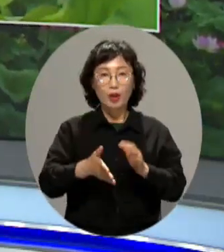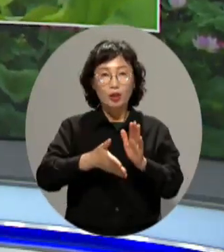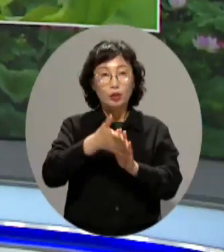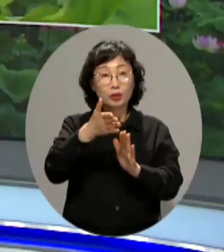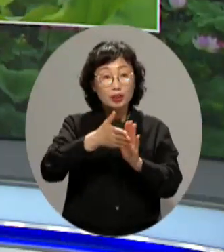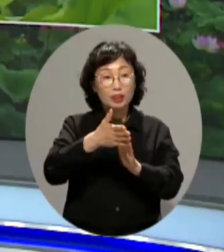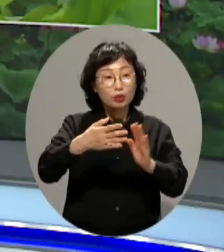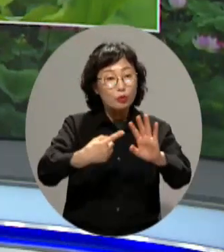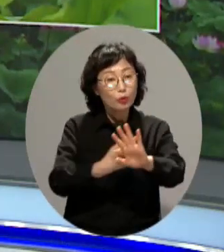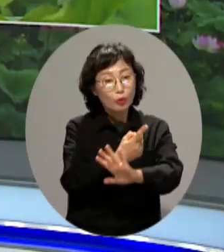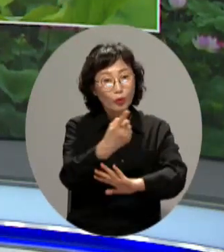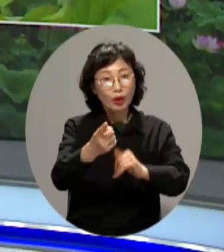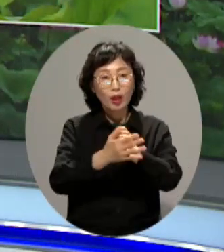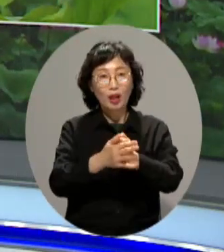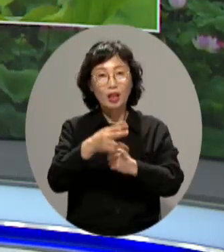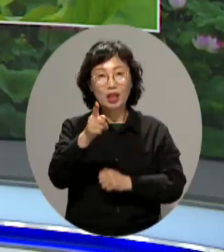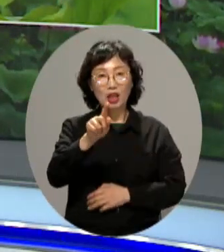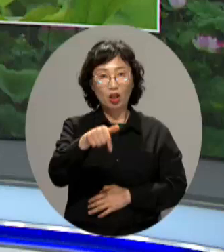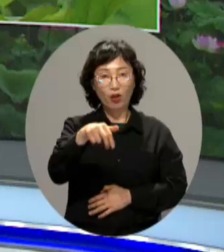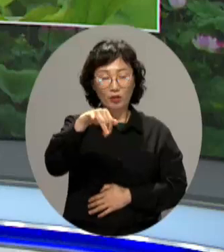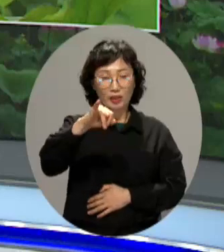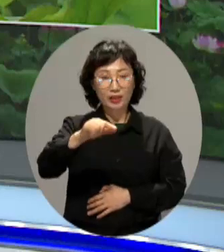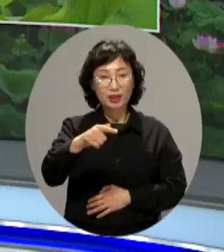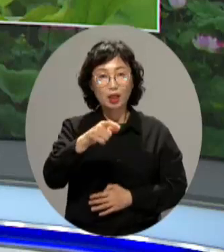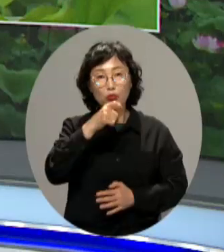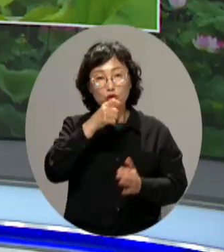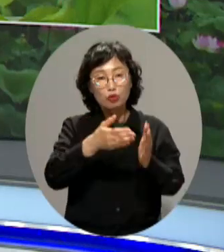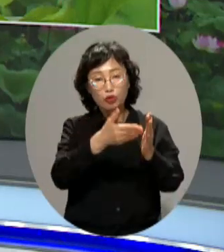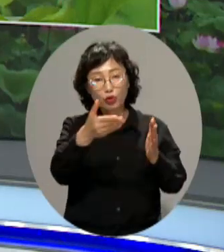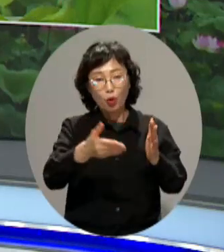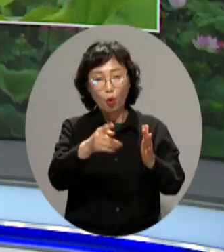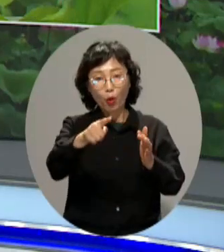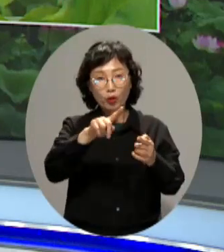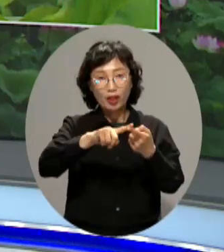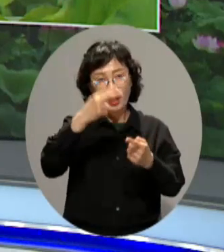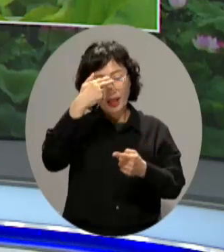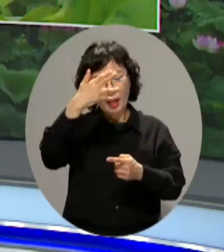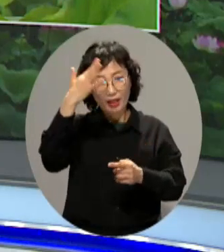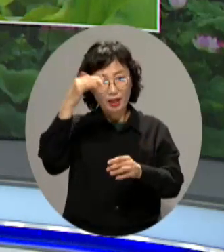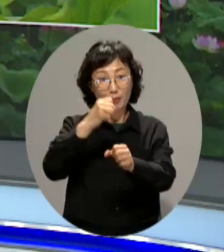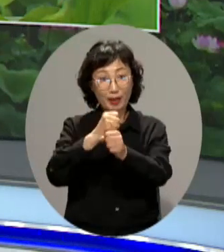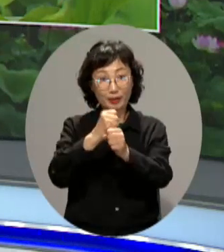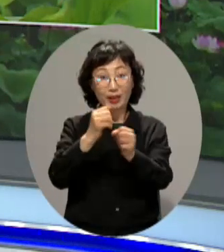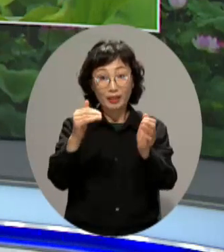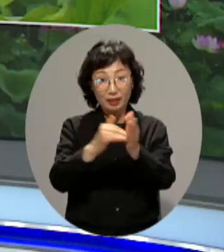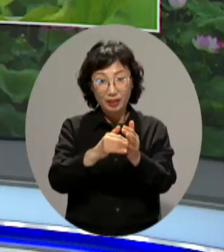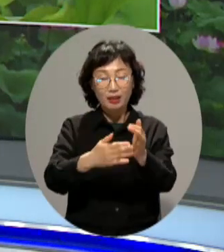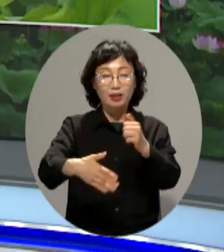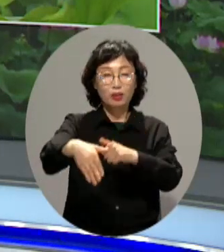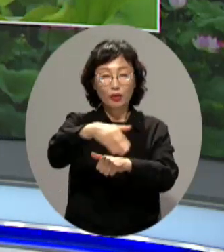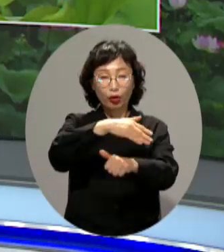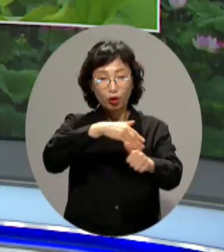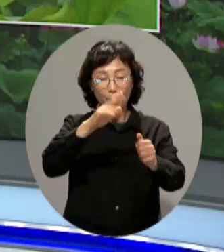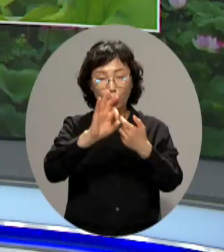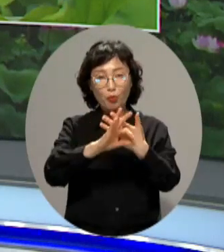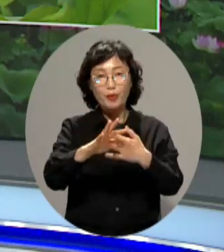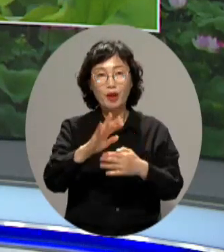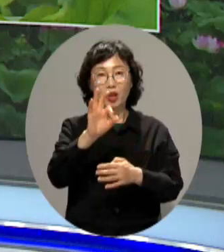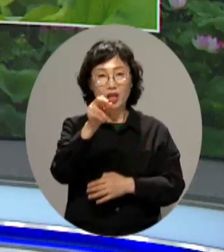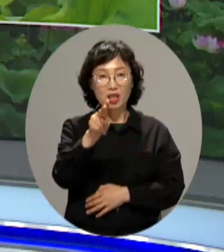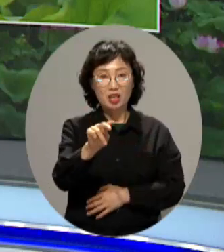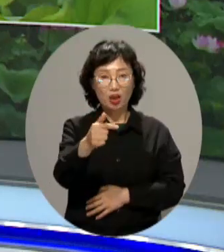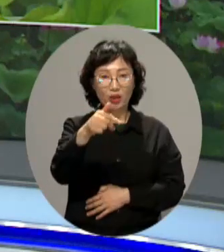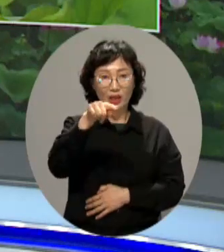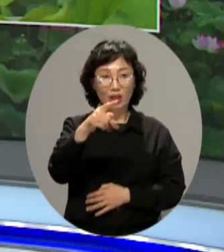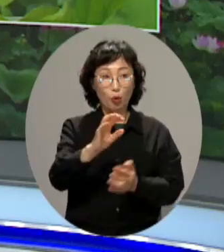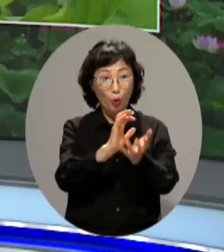전주 덕진공원 연못은 고려시대에 만들어졌는데요. 이때쯤이면 단아하면서도 화사한 연꽃들이 만발해 있는 모습을